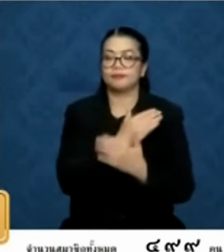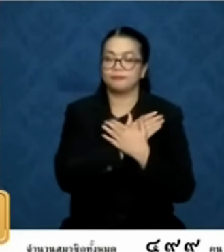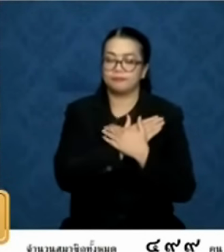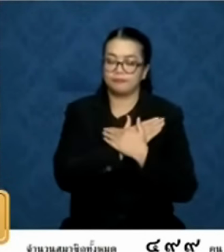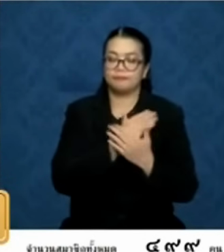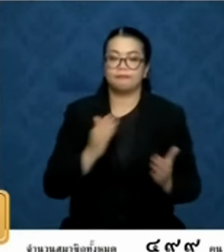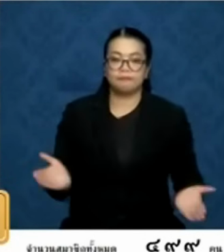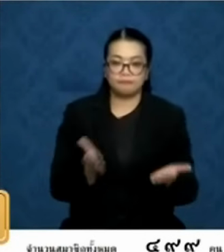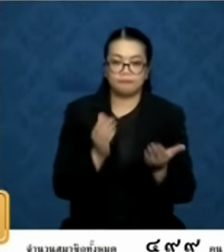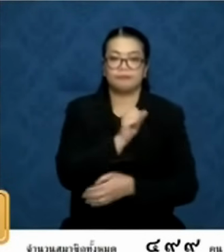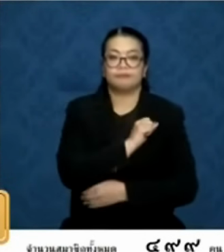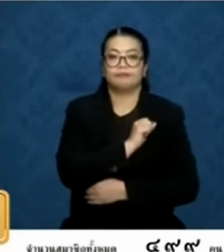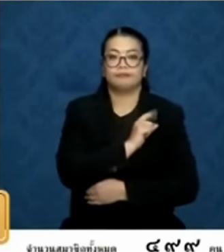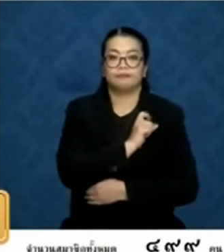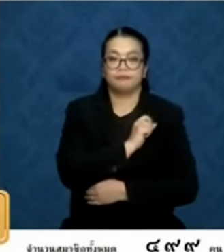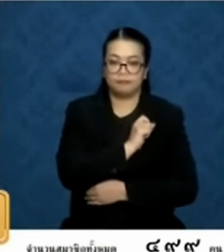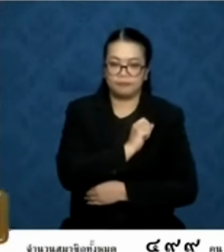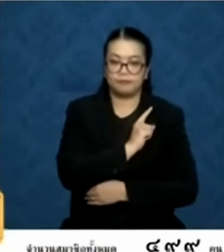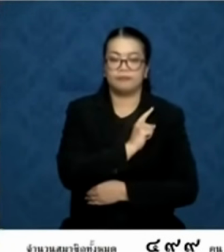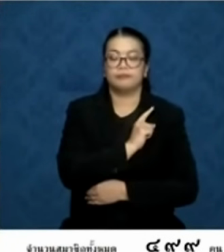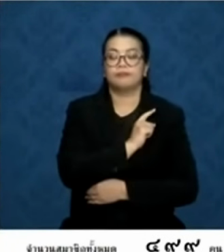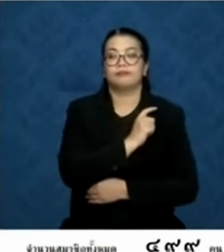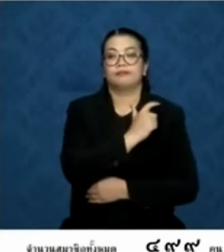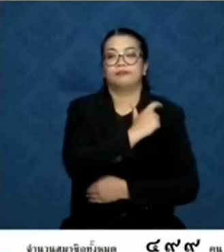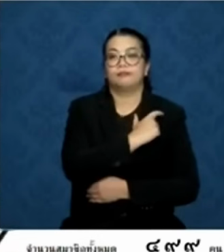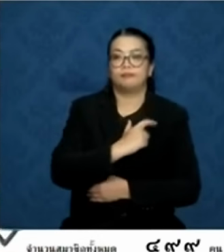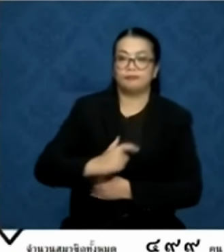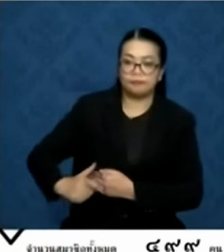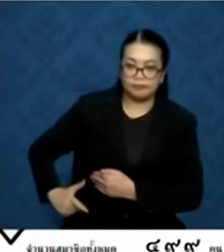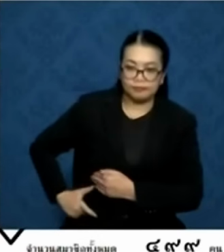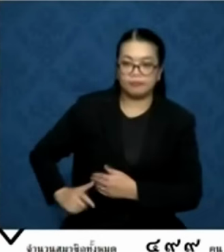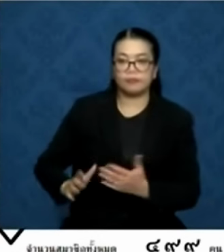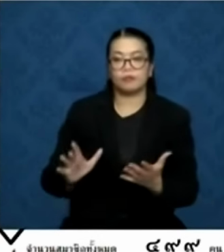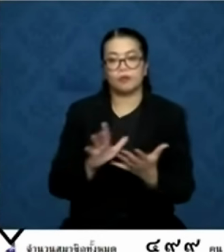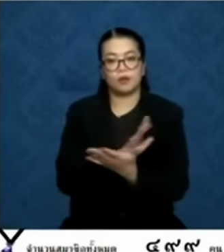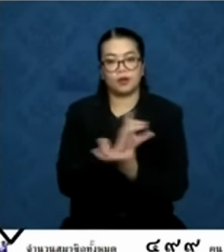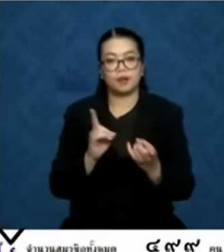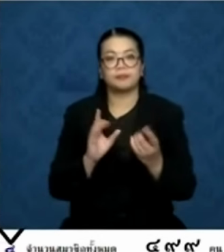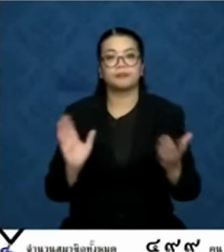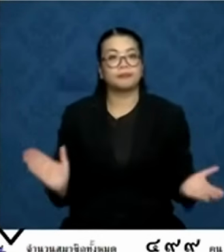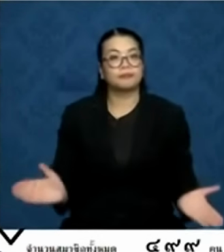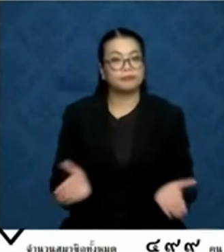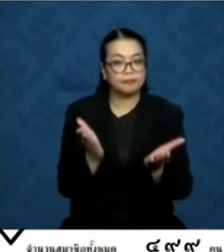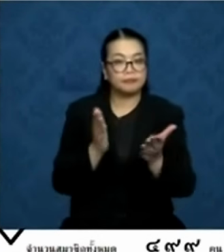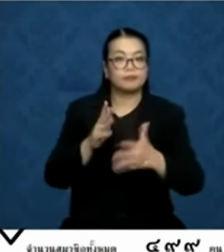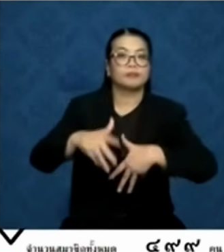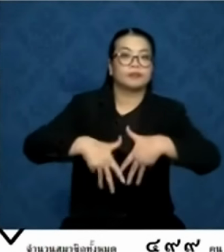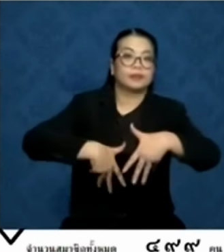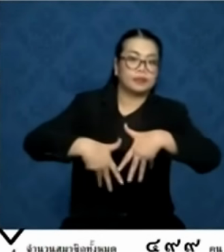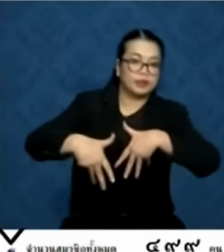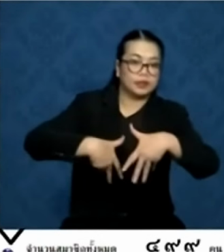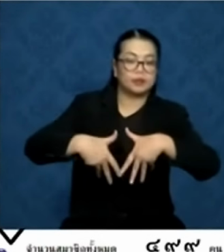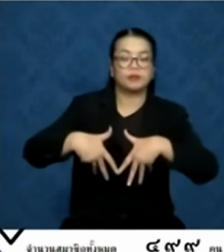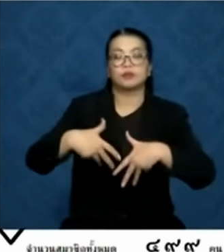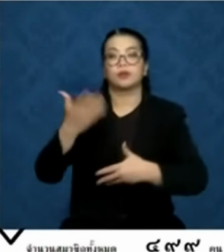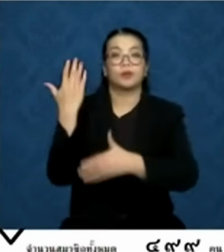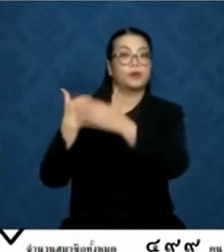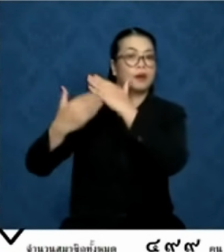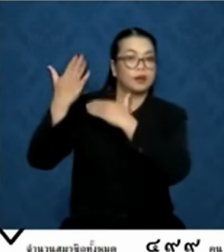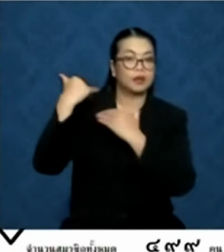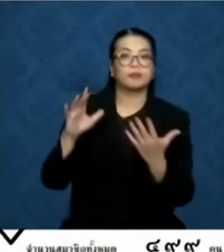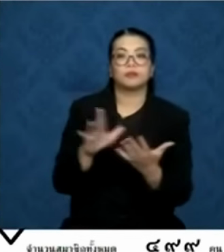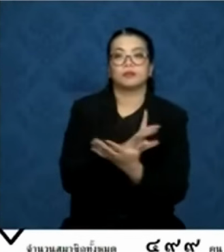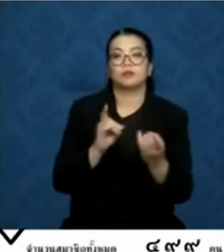ศาสตร์กษัตริย์ส่งเสริมศิลปวัฒนธรรมขนบธรรมเนียมประเพณีท้องถิ่นในจังหวัดชายแดนภาค